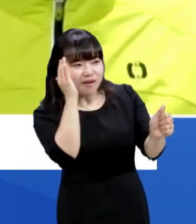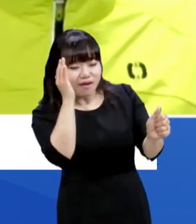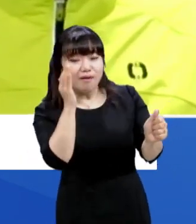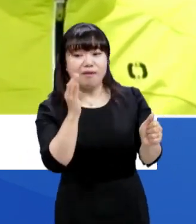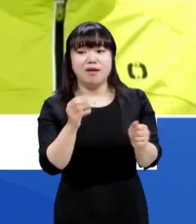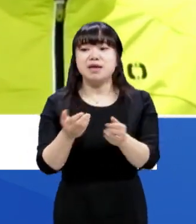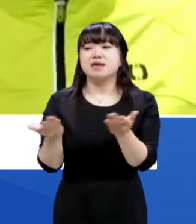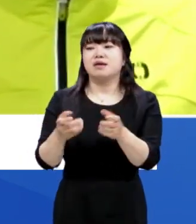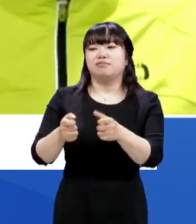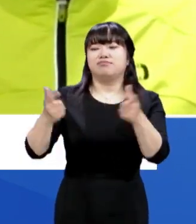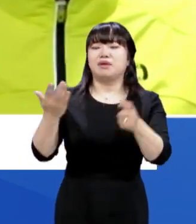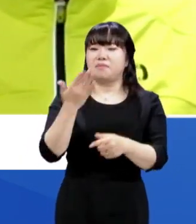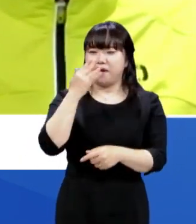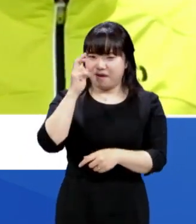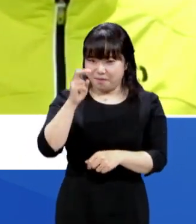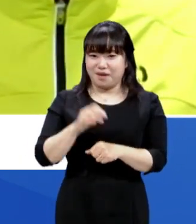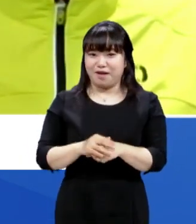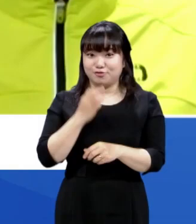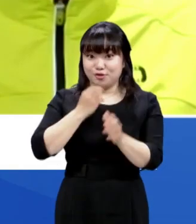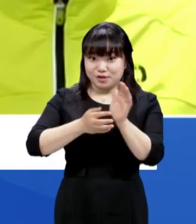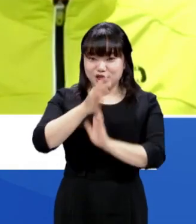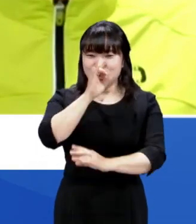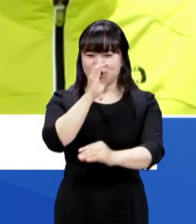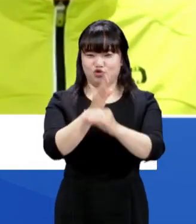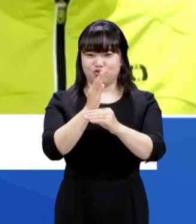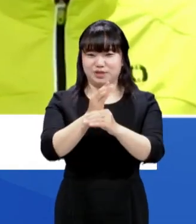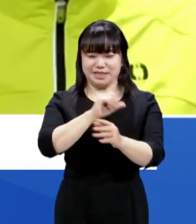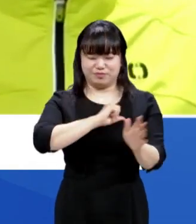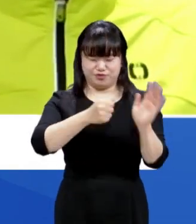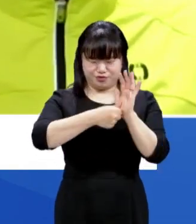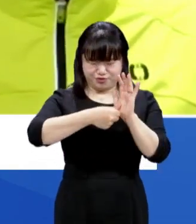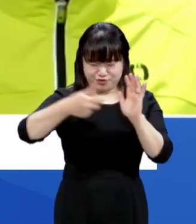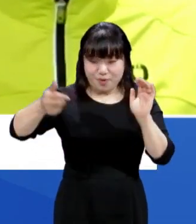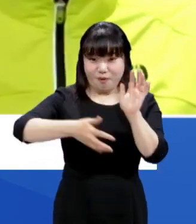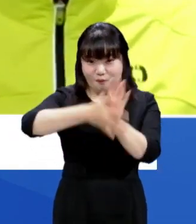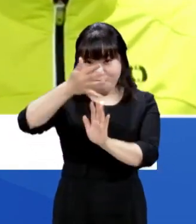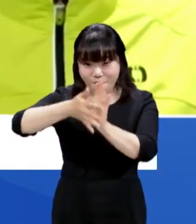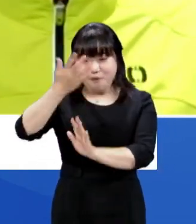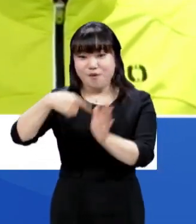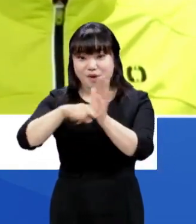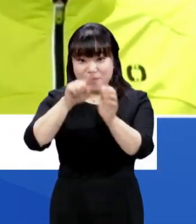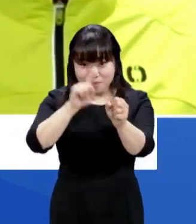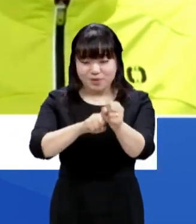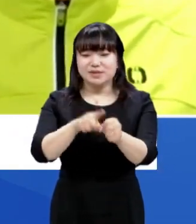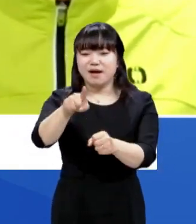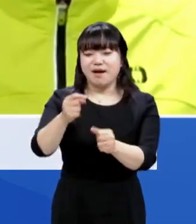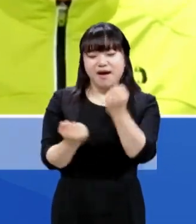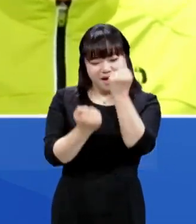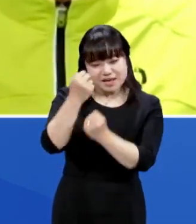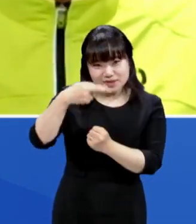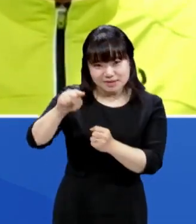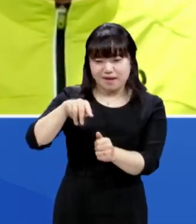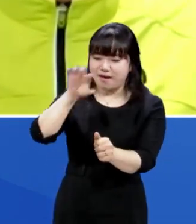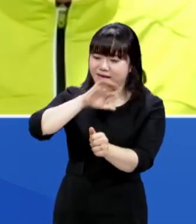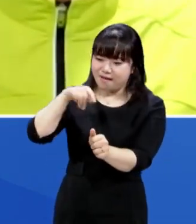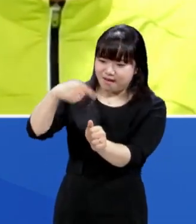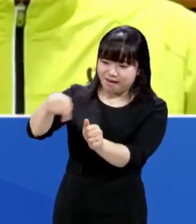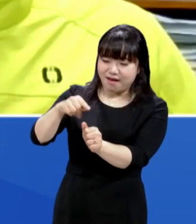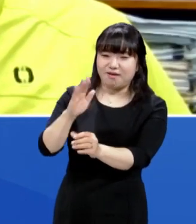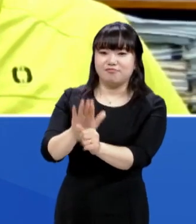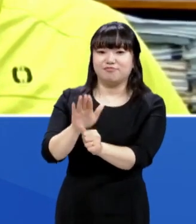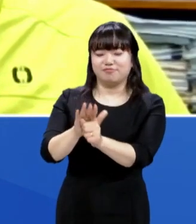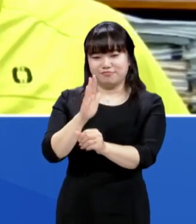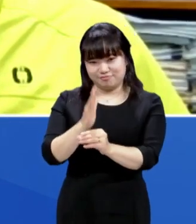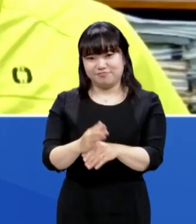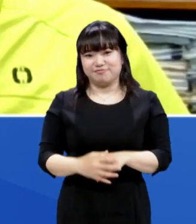서울의 유명 관광지가 될 수 있다는 희망을 가지고 문화 관광 예술 쌀을 양성하고 있는 것입니다